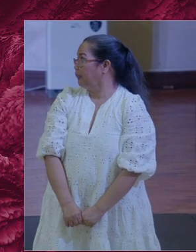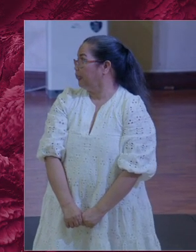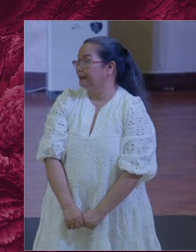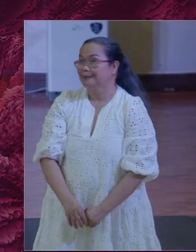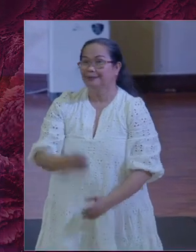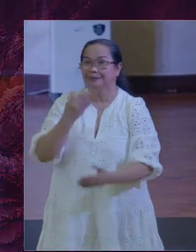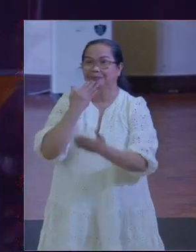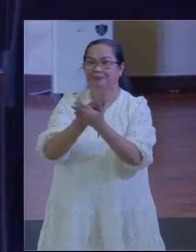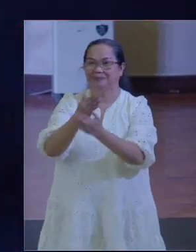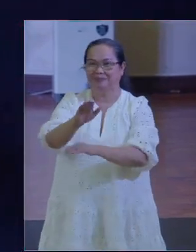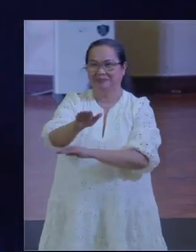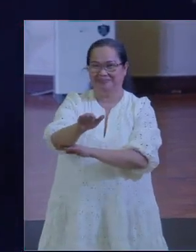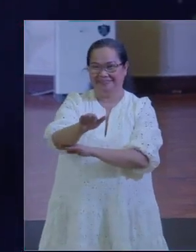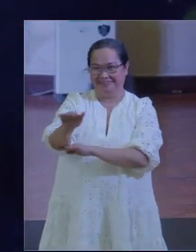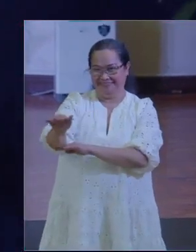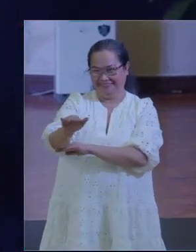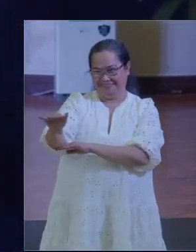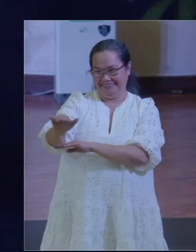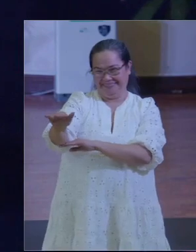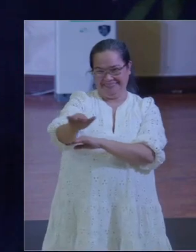Magandang hapon po sa ating lahat.